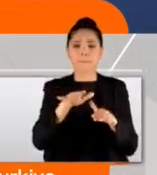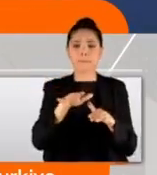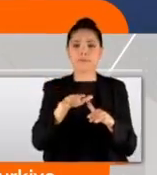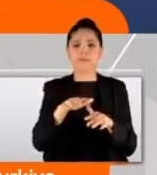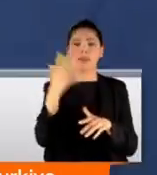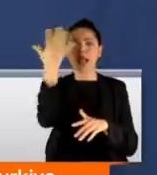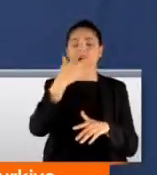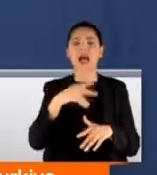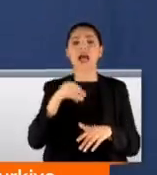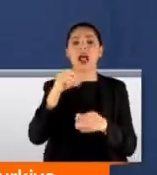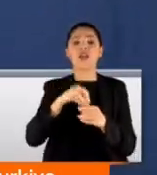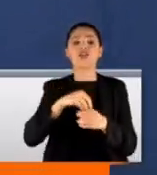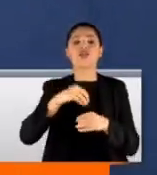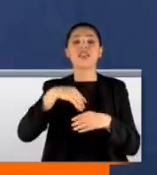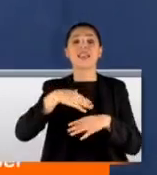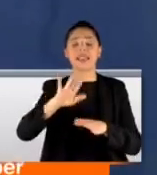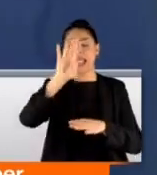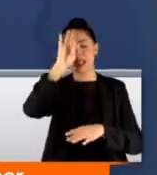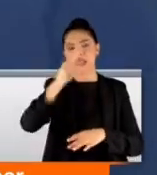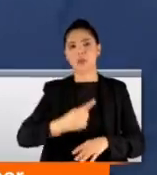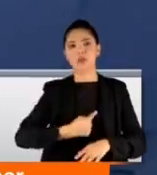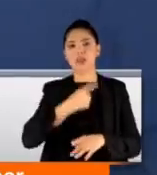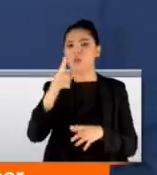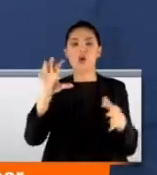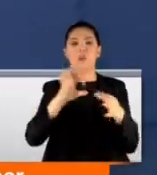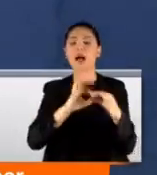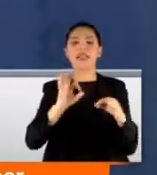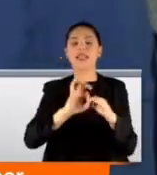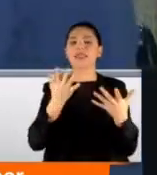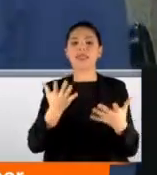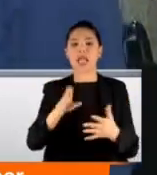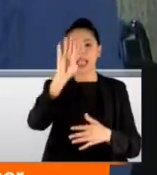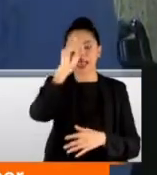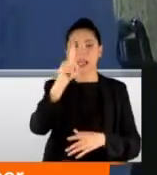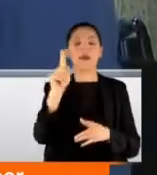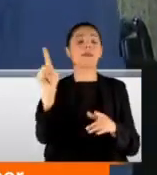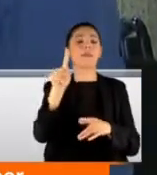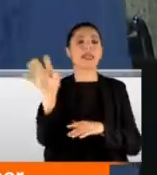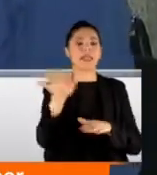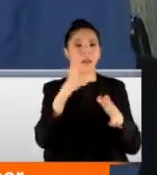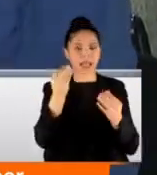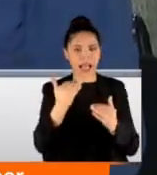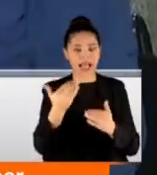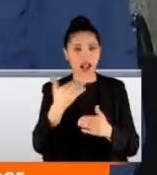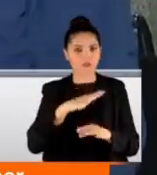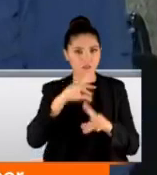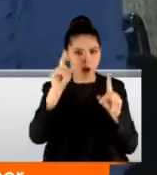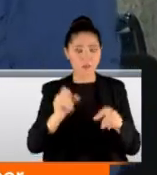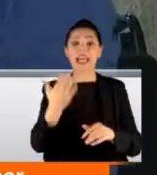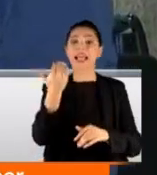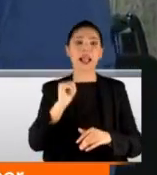karada değildi ama İstanbul'da da hissedildi hocam. Bunu neye bağlıyoruz? Yani İstanbul'da da bir deprem gelecek mi ya da önümüzdeki günlerde